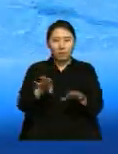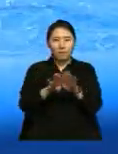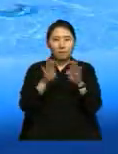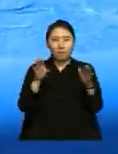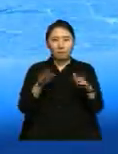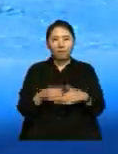개최됩니다